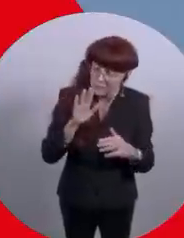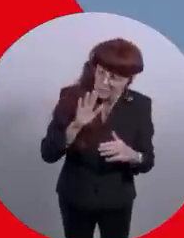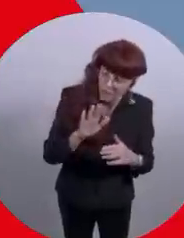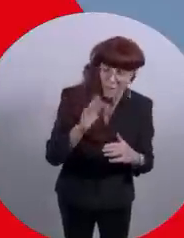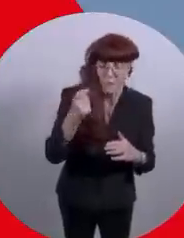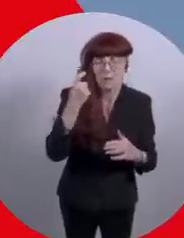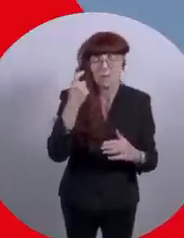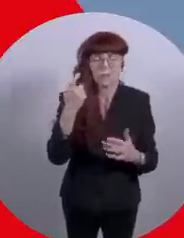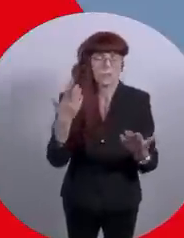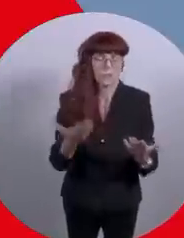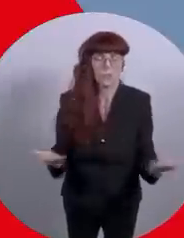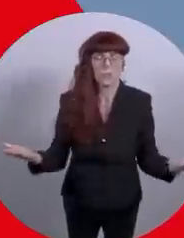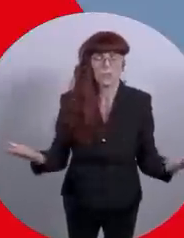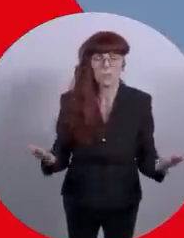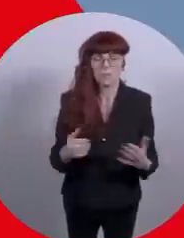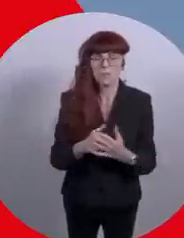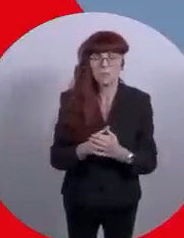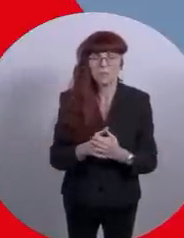und Genossen